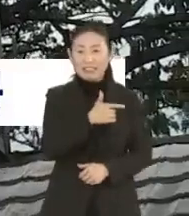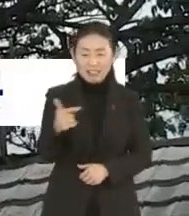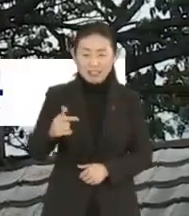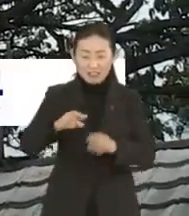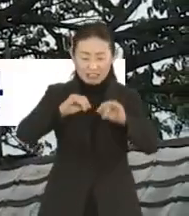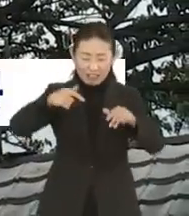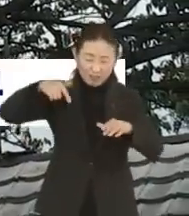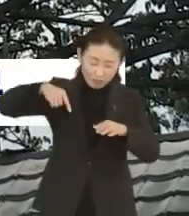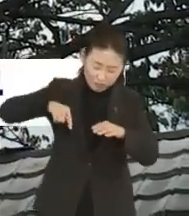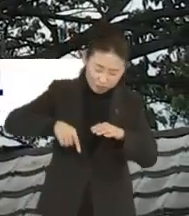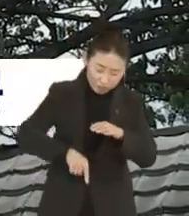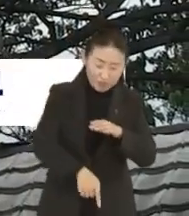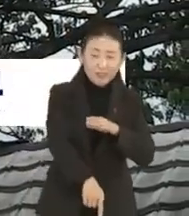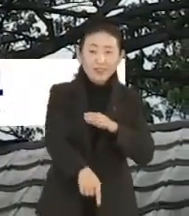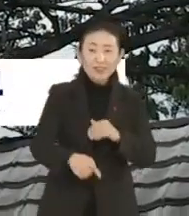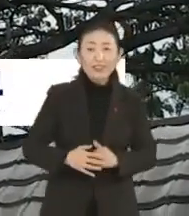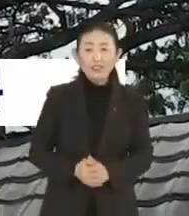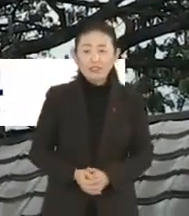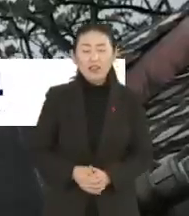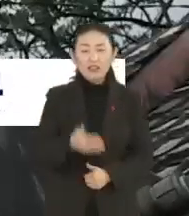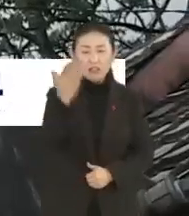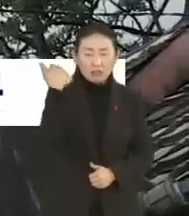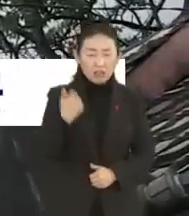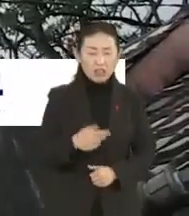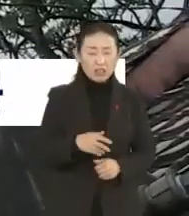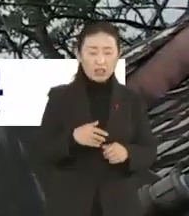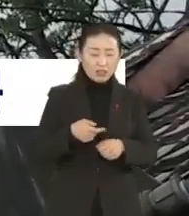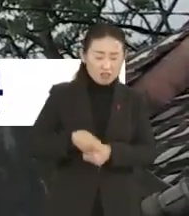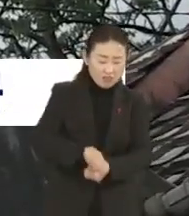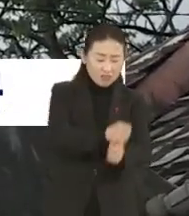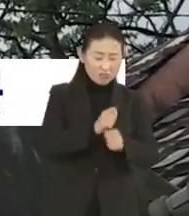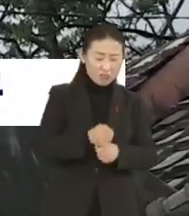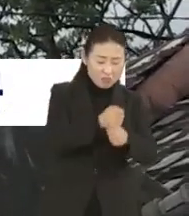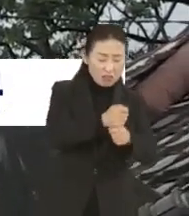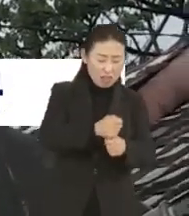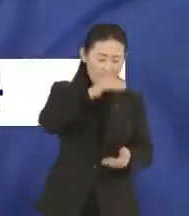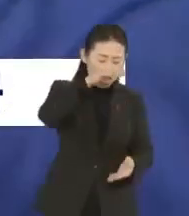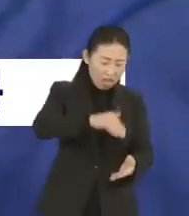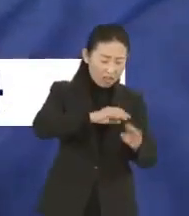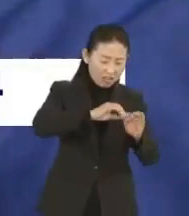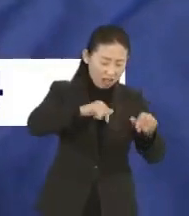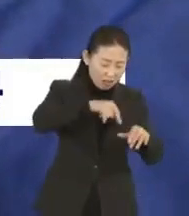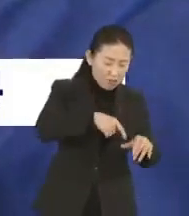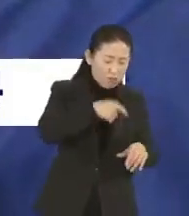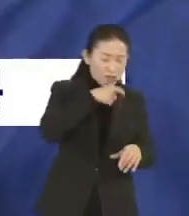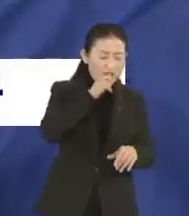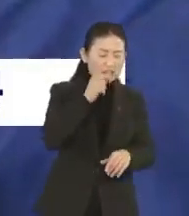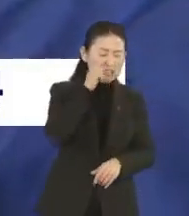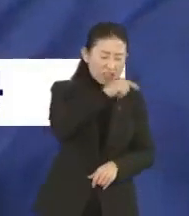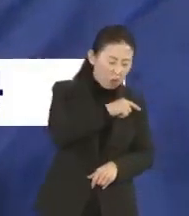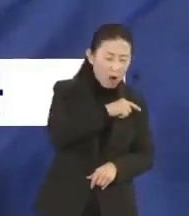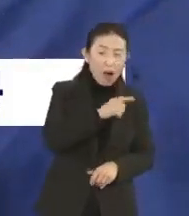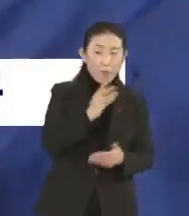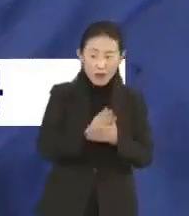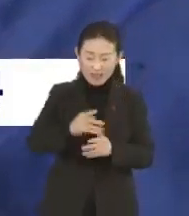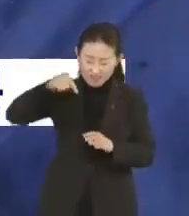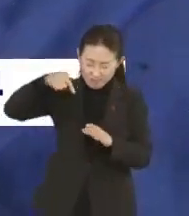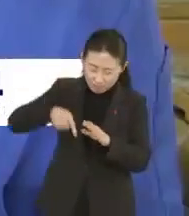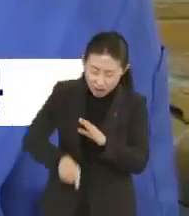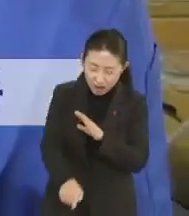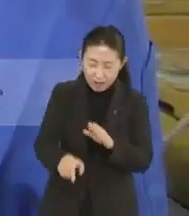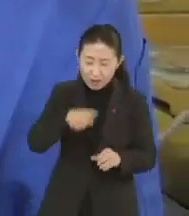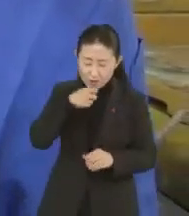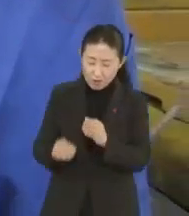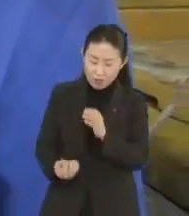관정을 굴착했습니다. 그동안 직접 손으로 판 2, 3미터 낮은 깊이의 우물로 살았던 주민들에게는 이제 마음